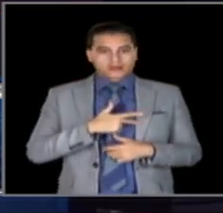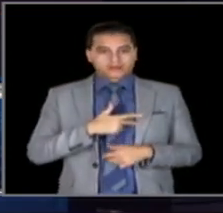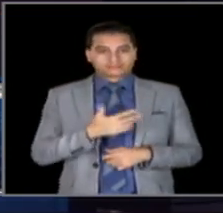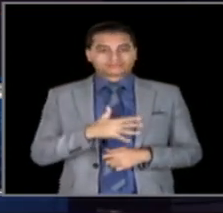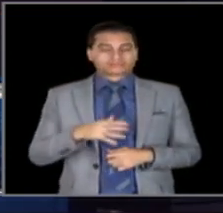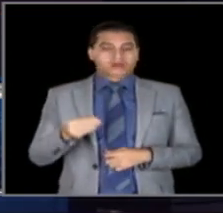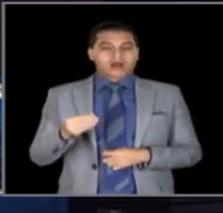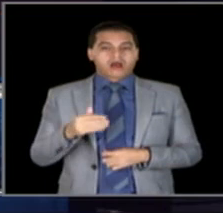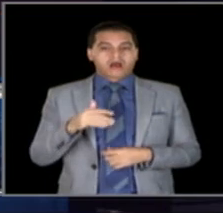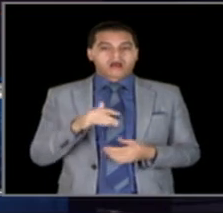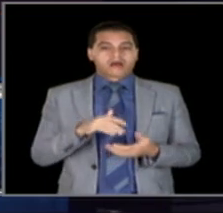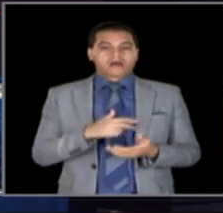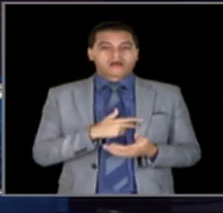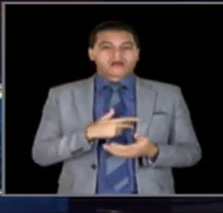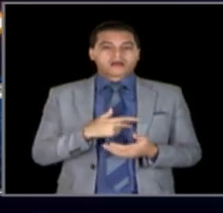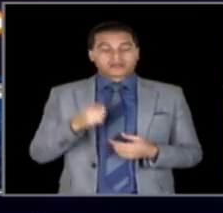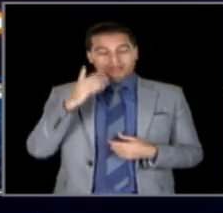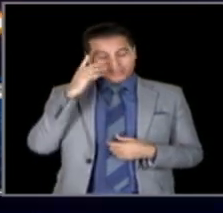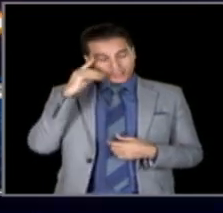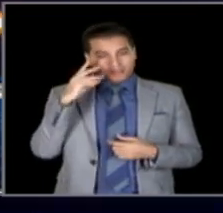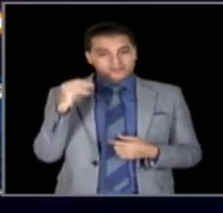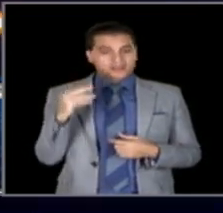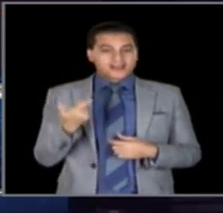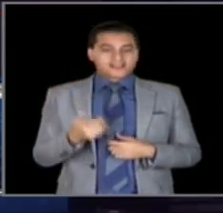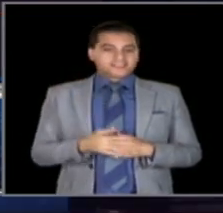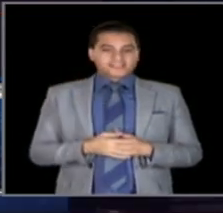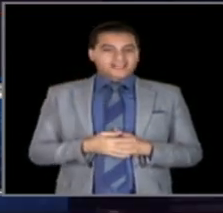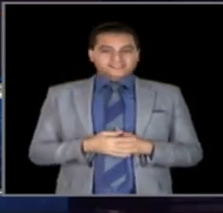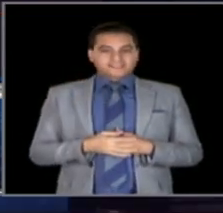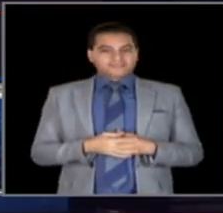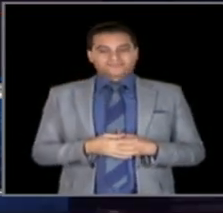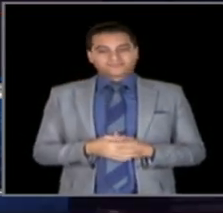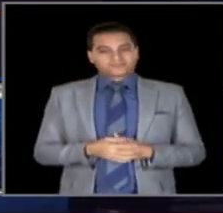الصحراء. ازاي مش فاكر؟